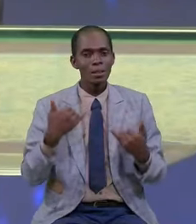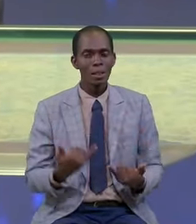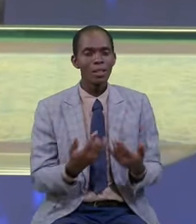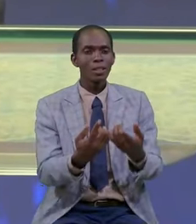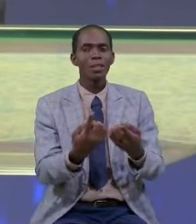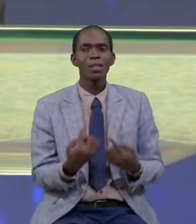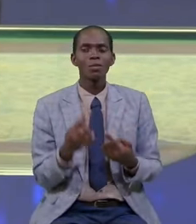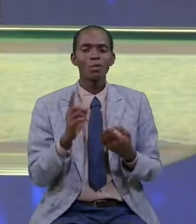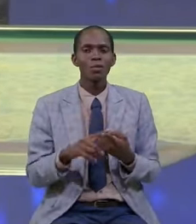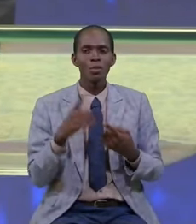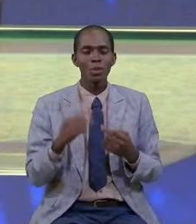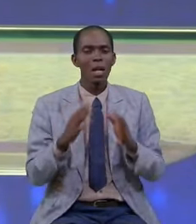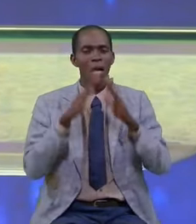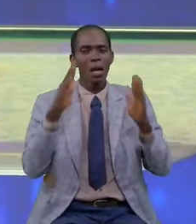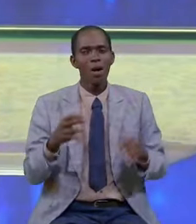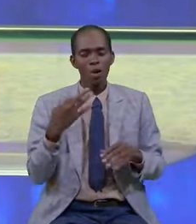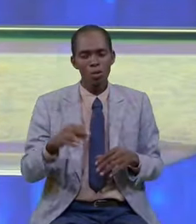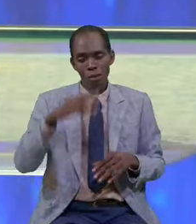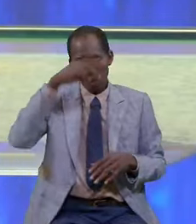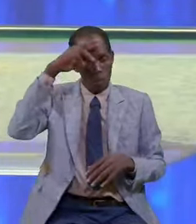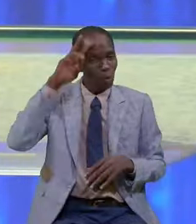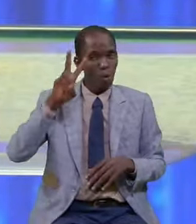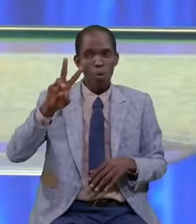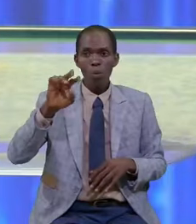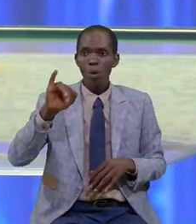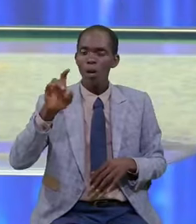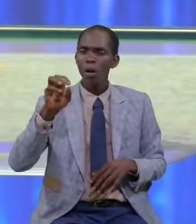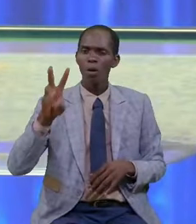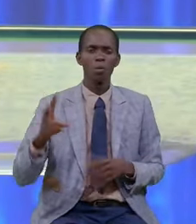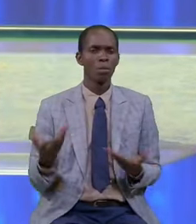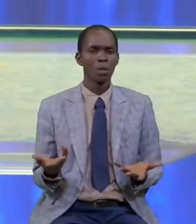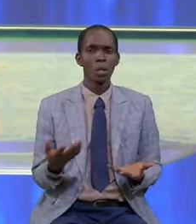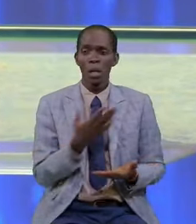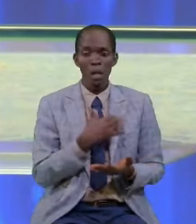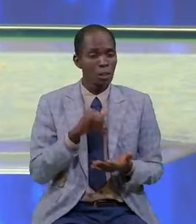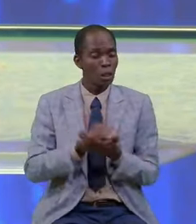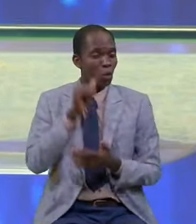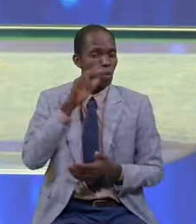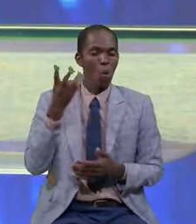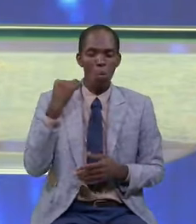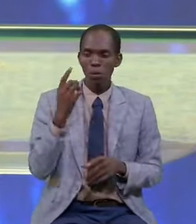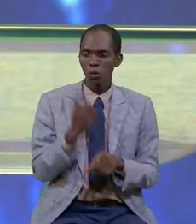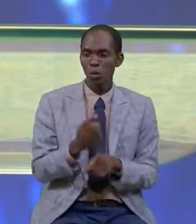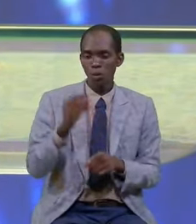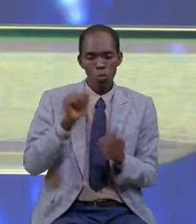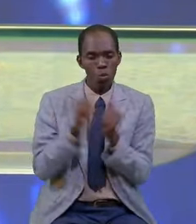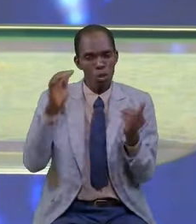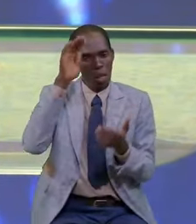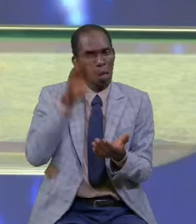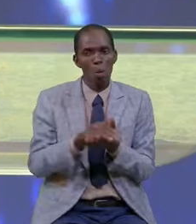Et il est venu à la maison de la veuve. Et il ne savait pas que la dame là qui est simplement une